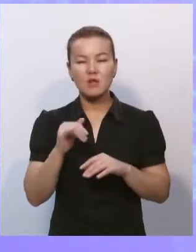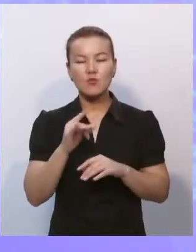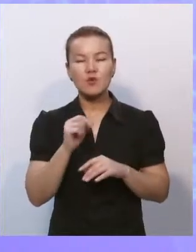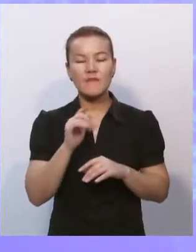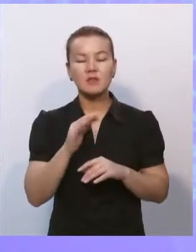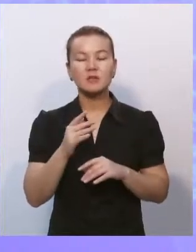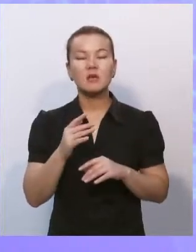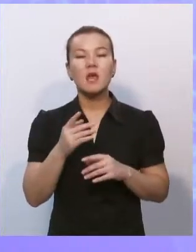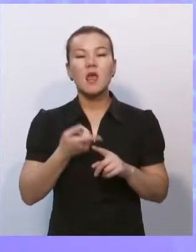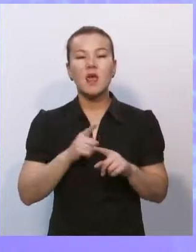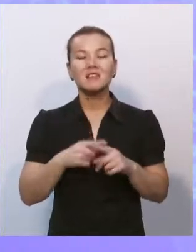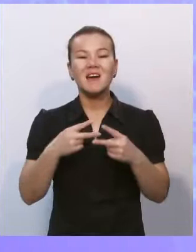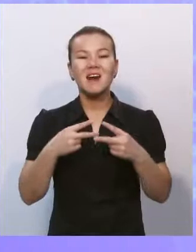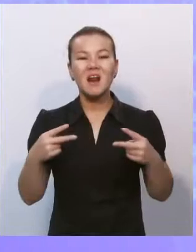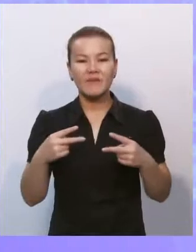равенство